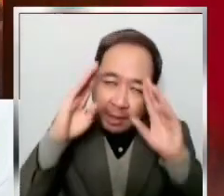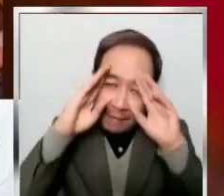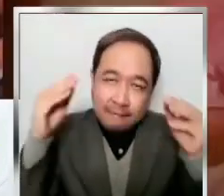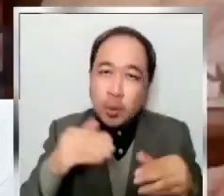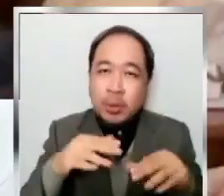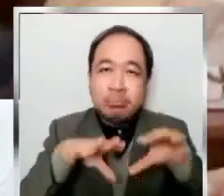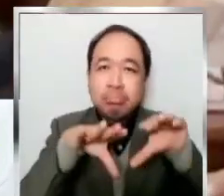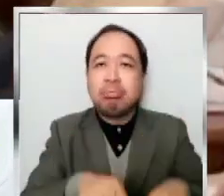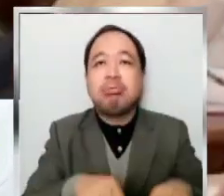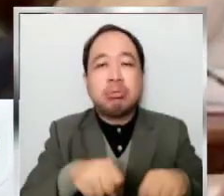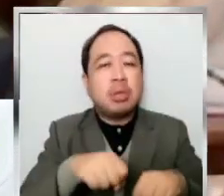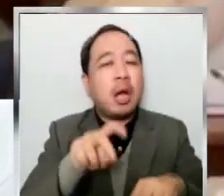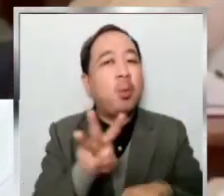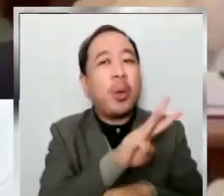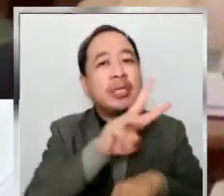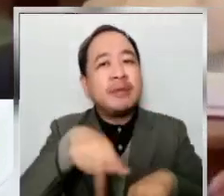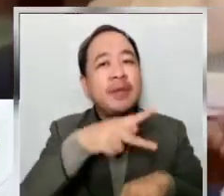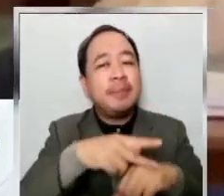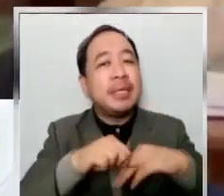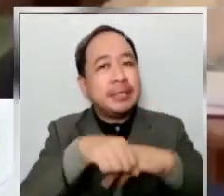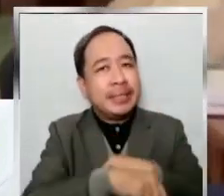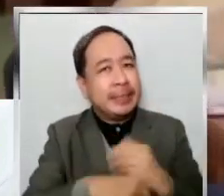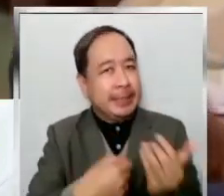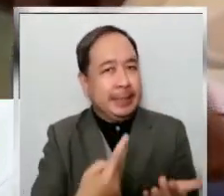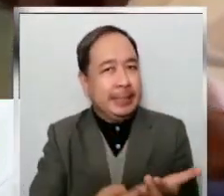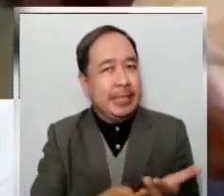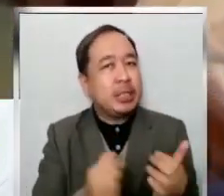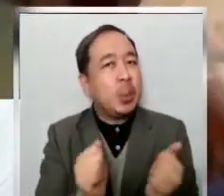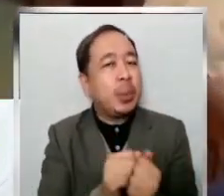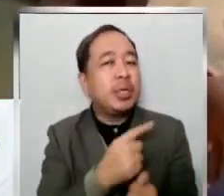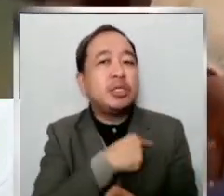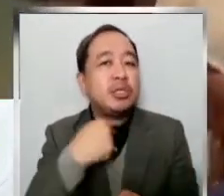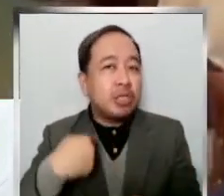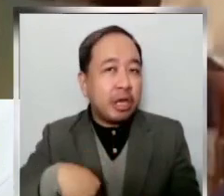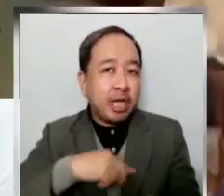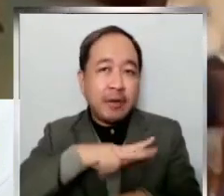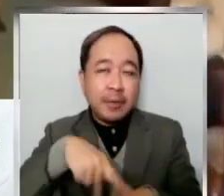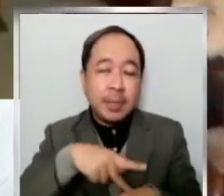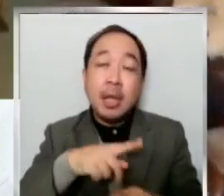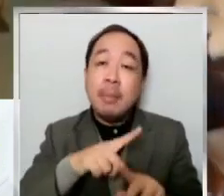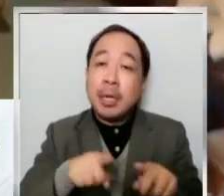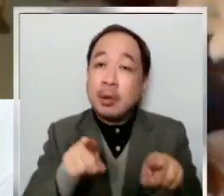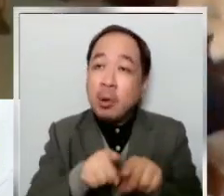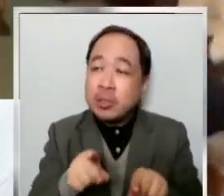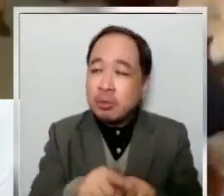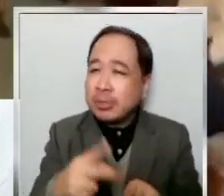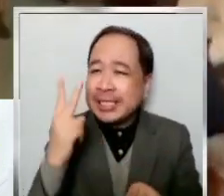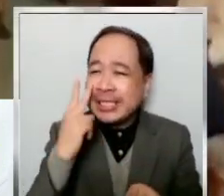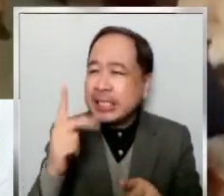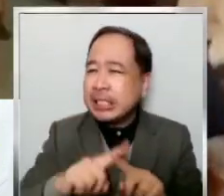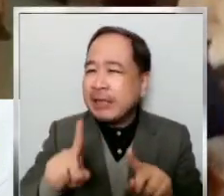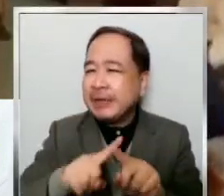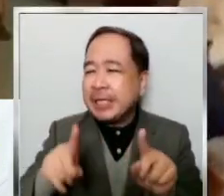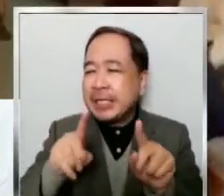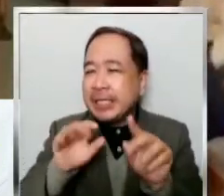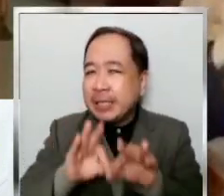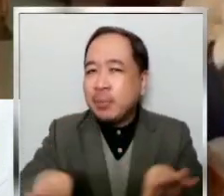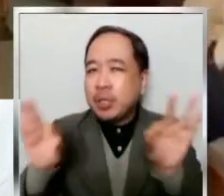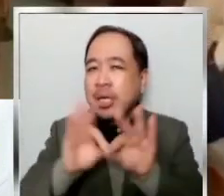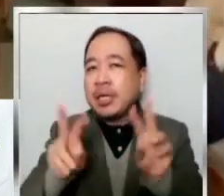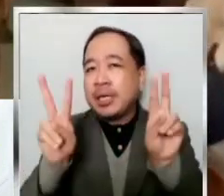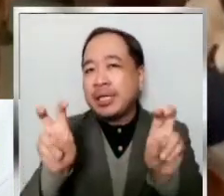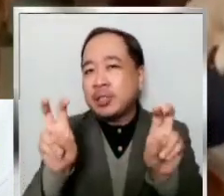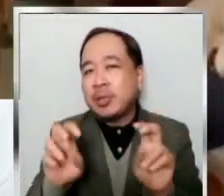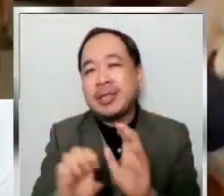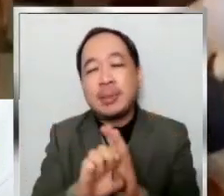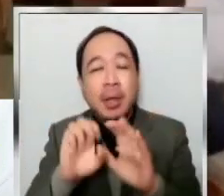Philippine Sea ang pinag-uusapan ng China at Pilipinas, kundi pati ang ilang mahalagang issue gaya ng educational exchanges